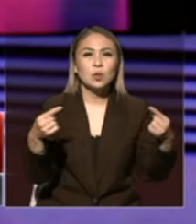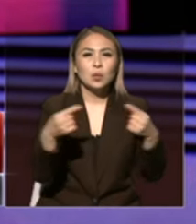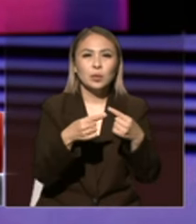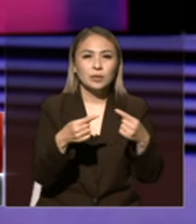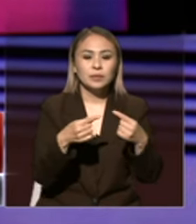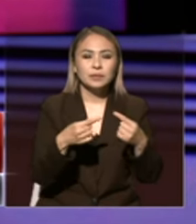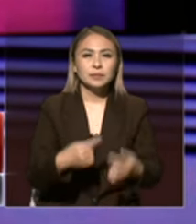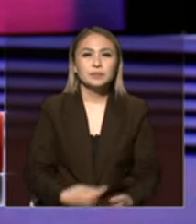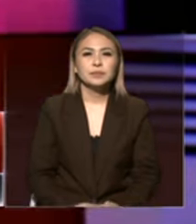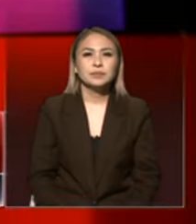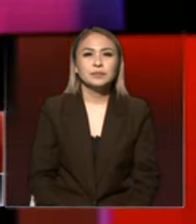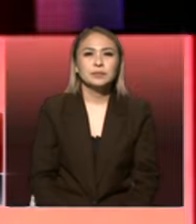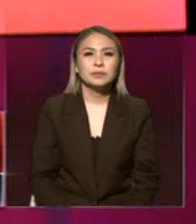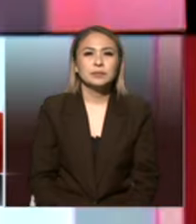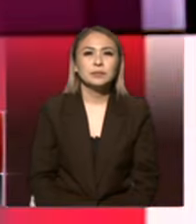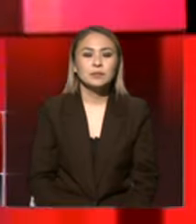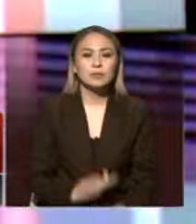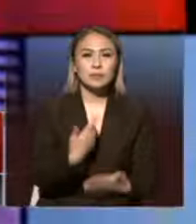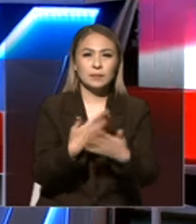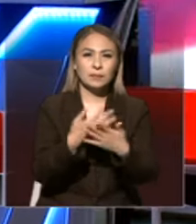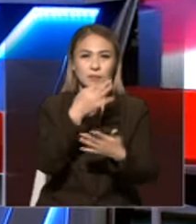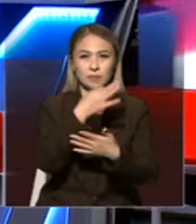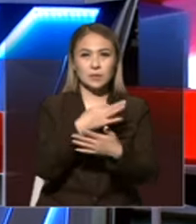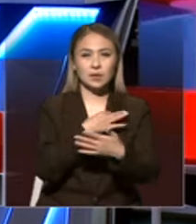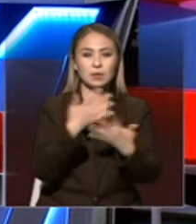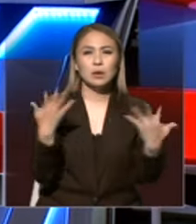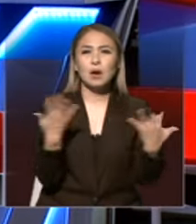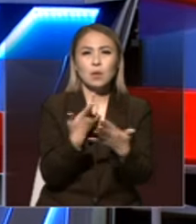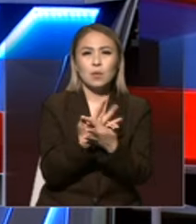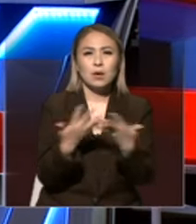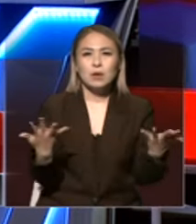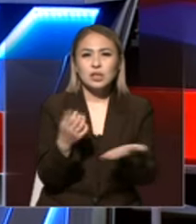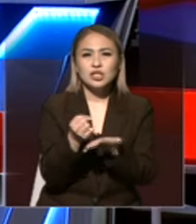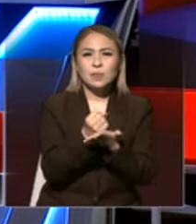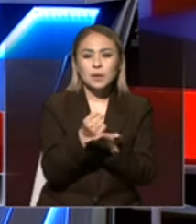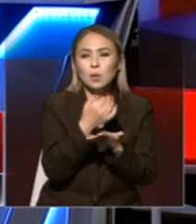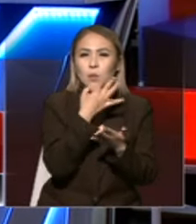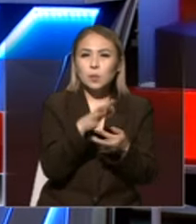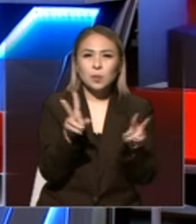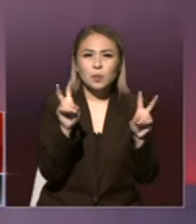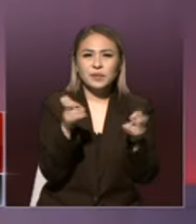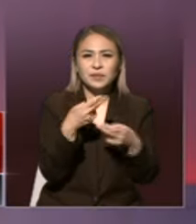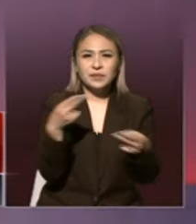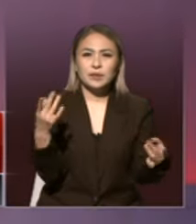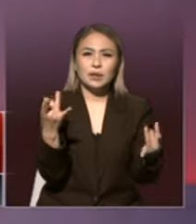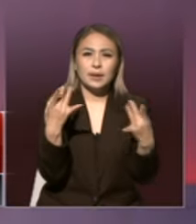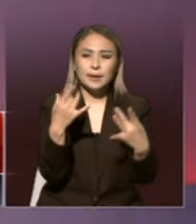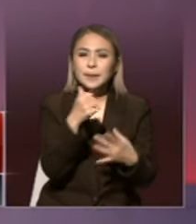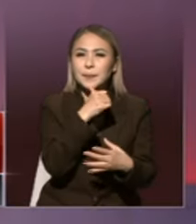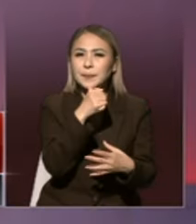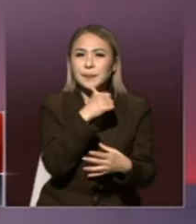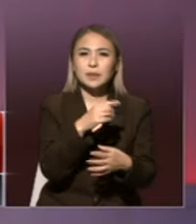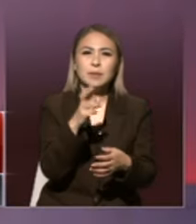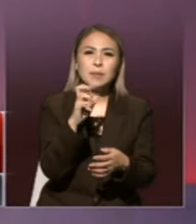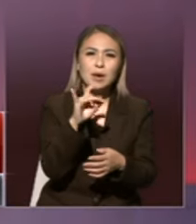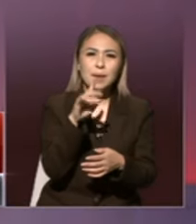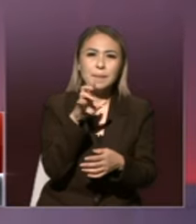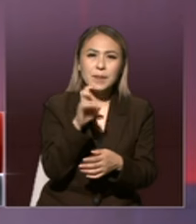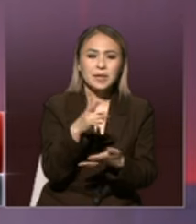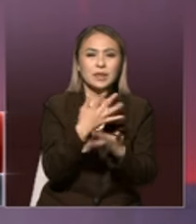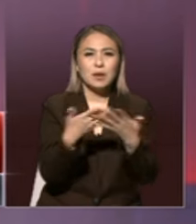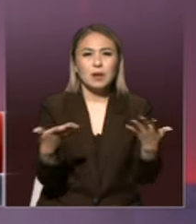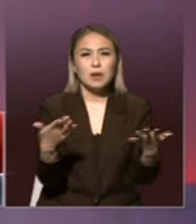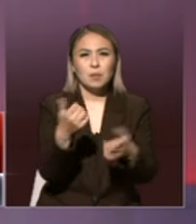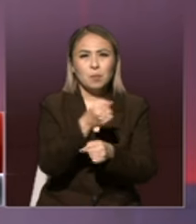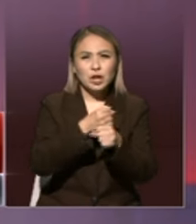шығарылады? Қандай запчасты шығарылады? Выхлап, ной ма, білмеймін анау. Металлы бір деңгейлер ма, там, барабандар ма, прочимиктер